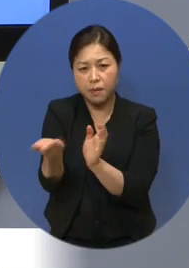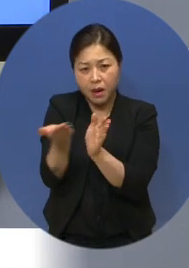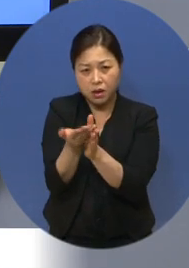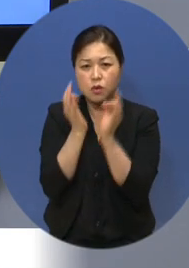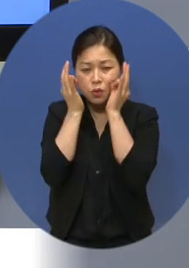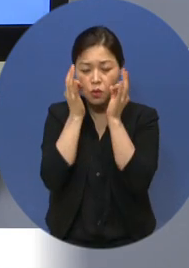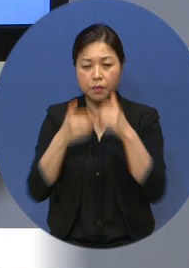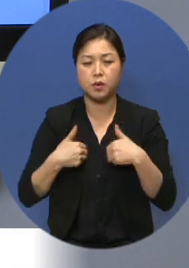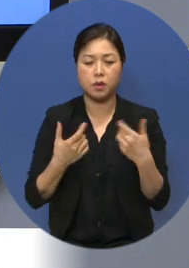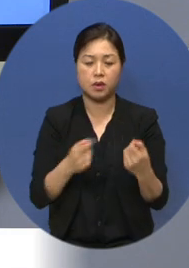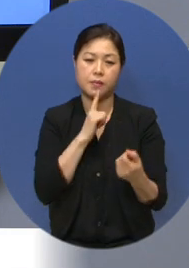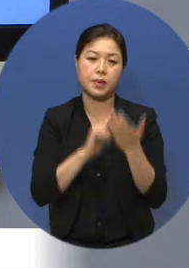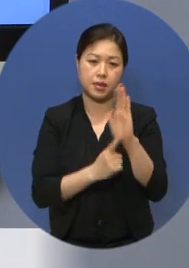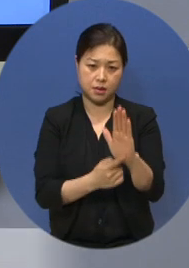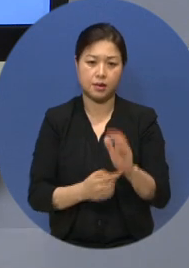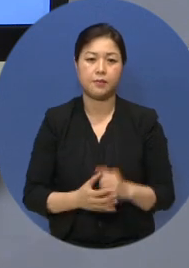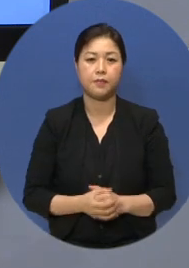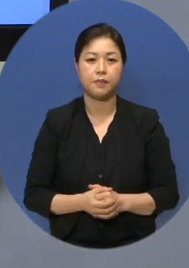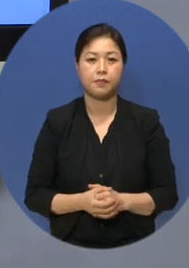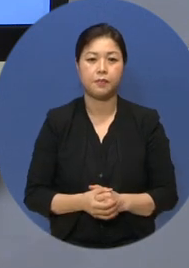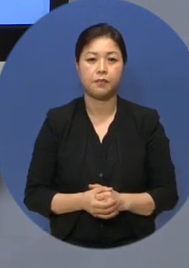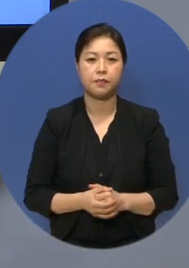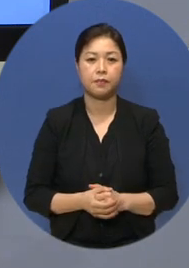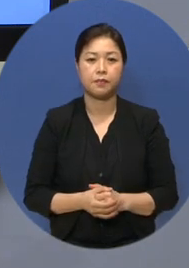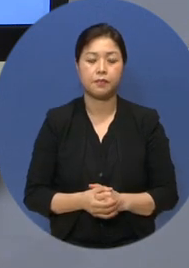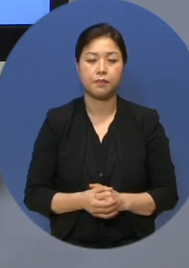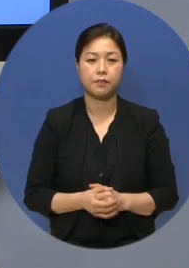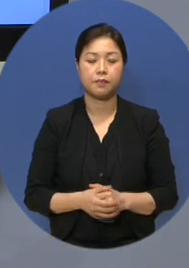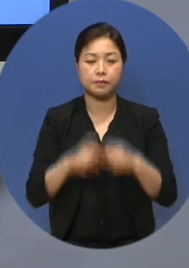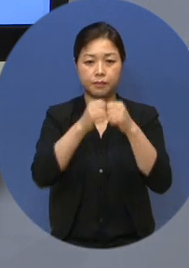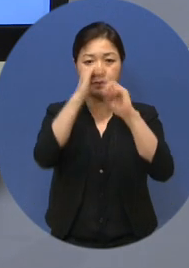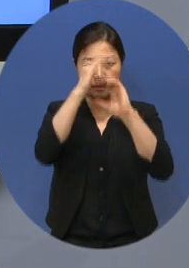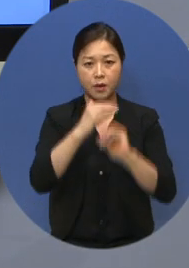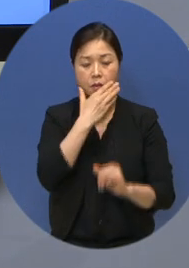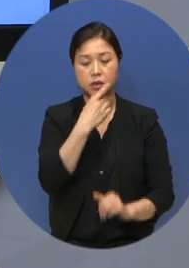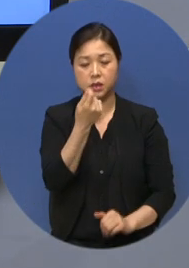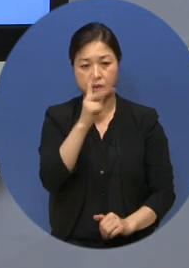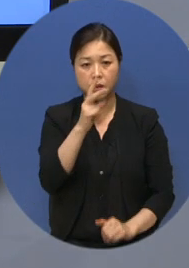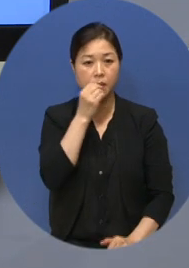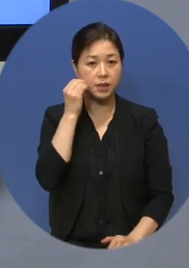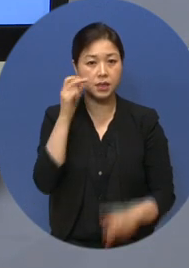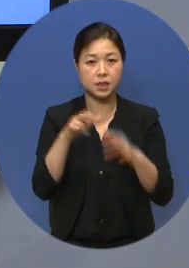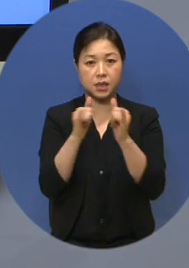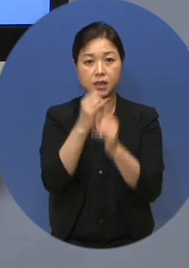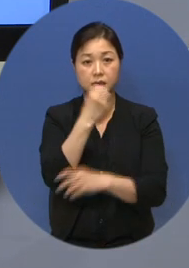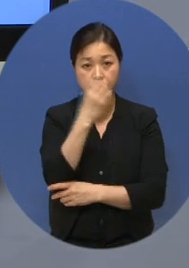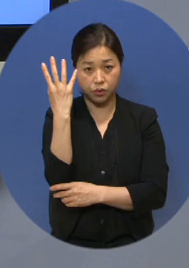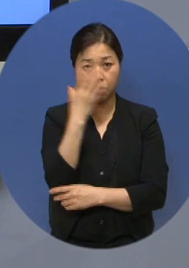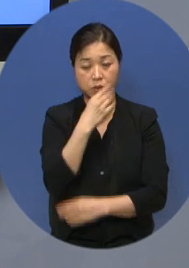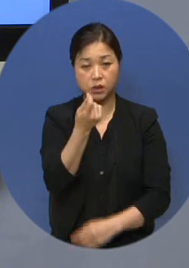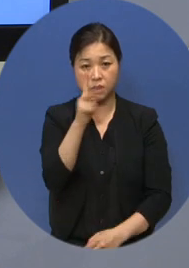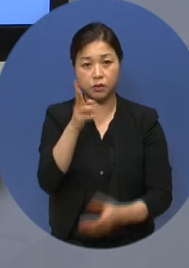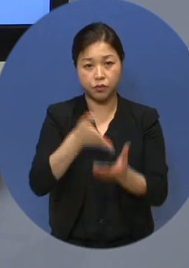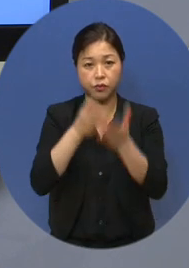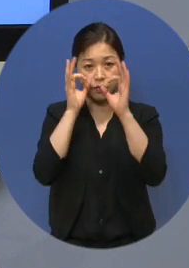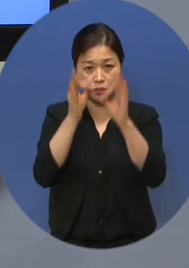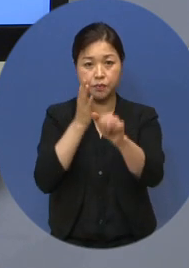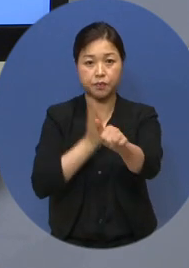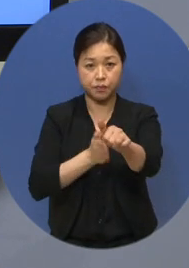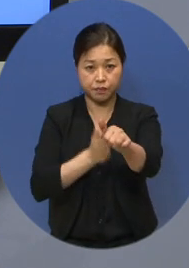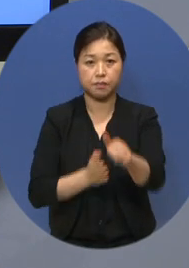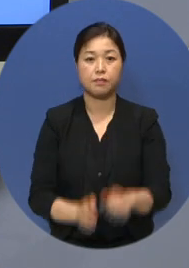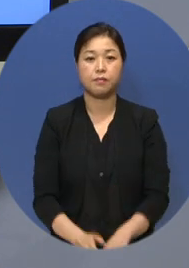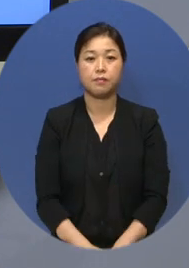노력해야 할 것이라고 밝혔습니다 이밖에 자세한 사항은 외 편 후손 페이지와 장애인 신문 복지 tv 뉴스를 통해